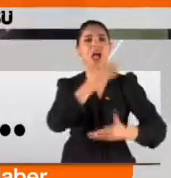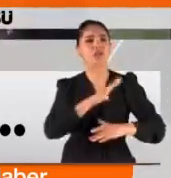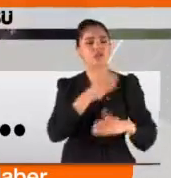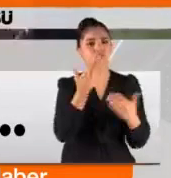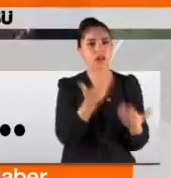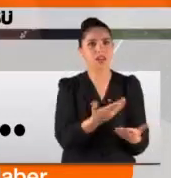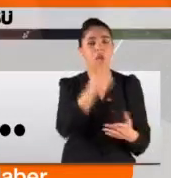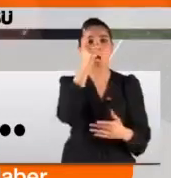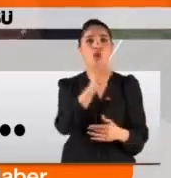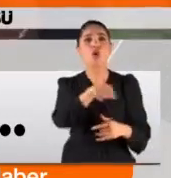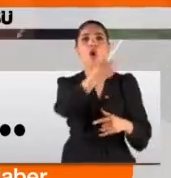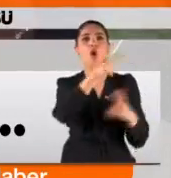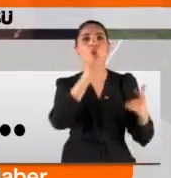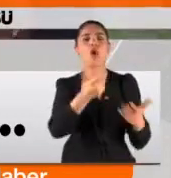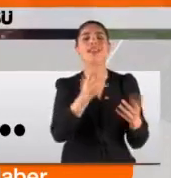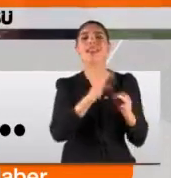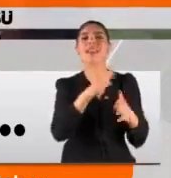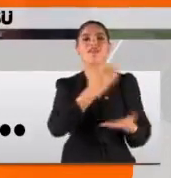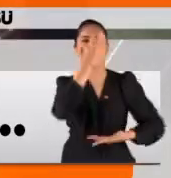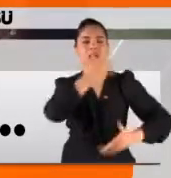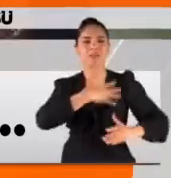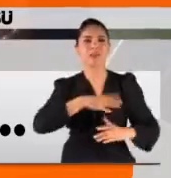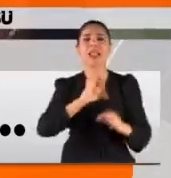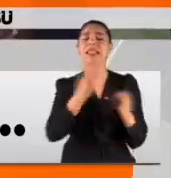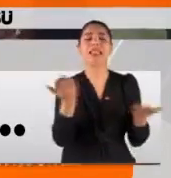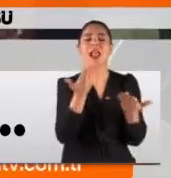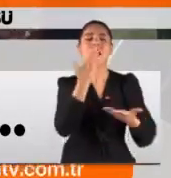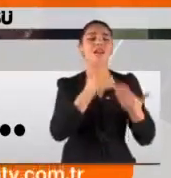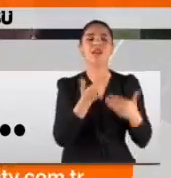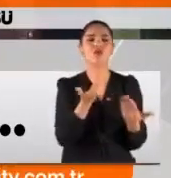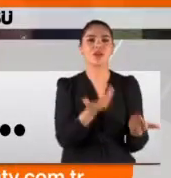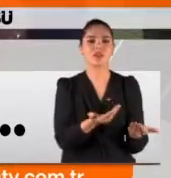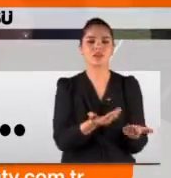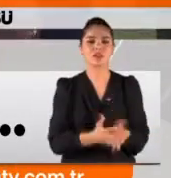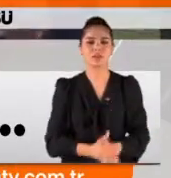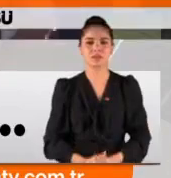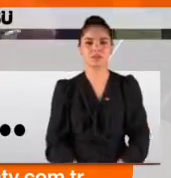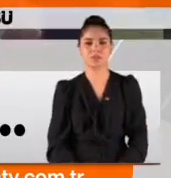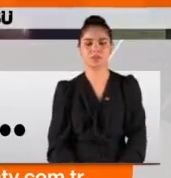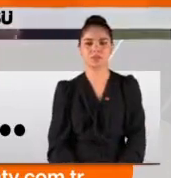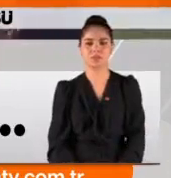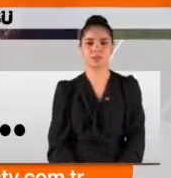anlatacakların var. Önce oradaki atmosferi anlatmanı isteyeceğiz senden. Neler söyleyeceksin?